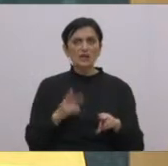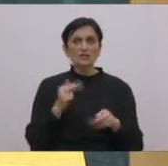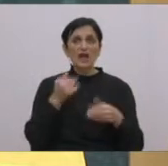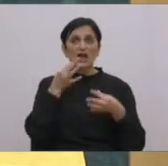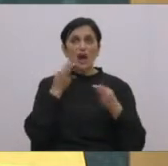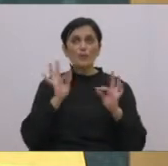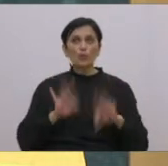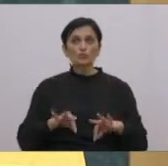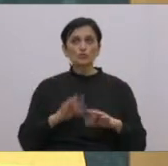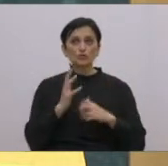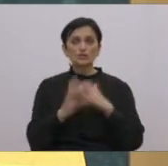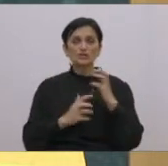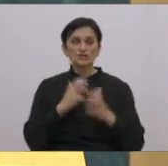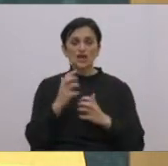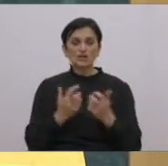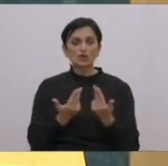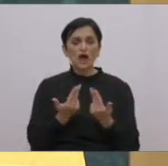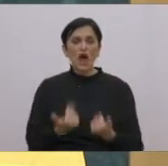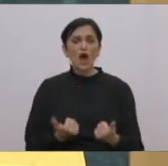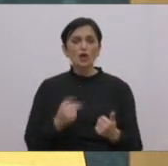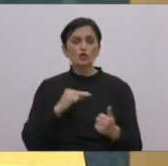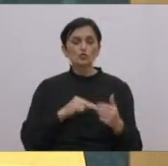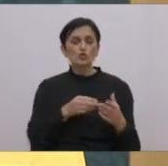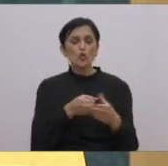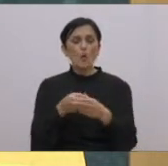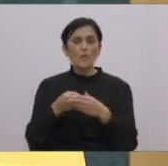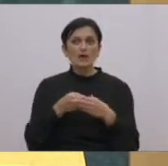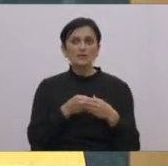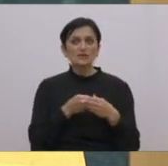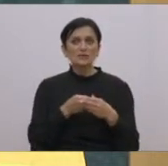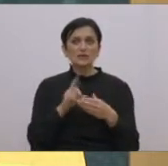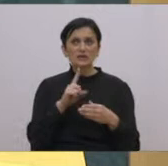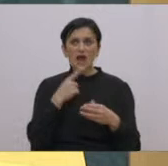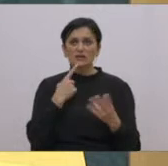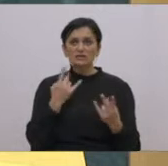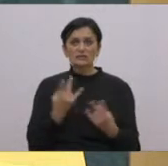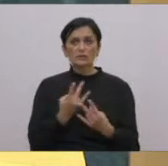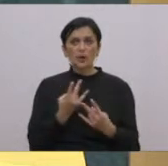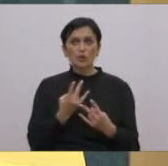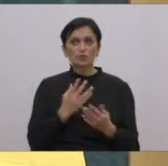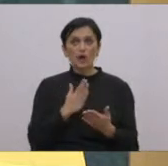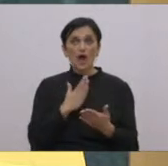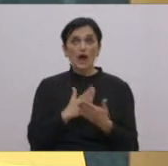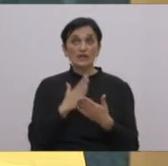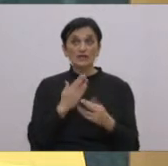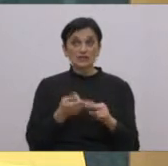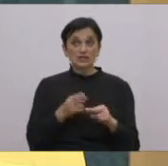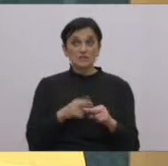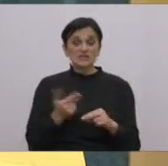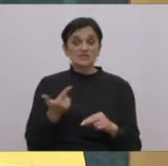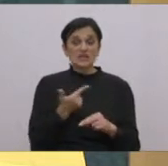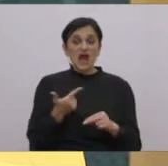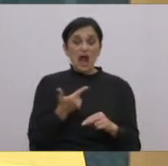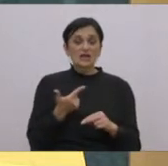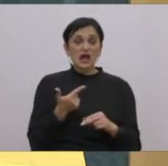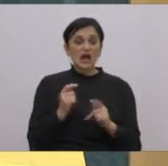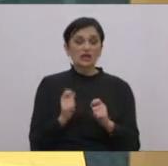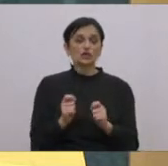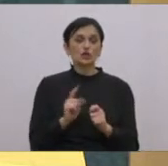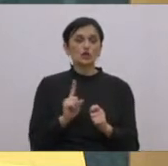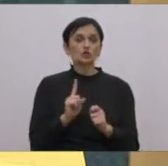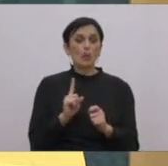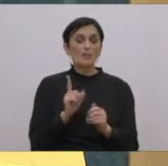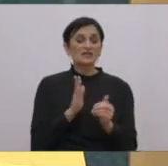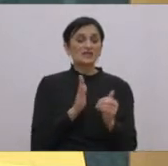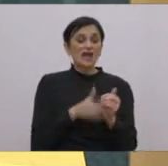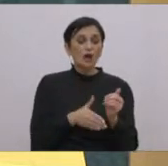გამოცდილი საერთაშორისო აღიარებული კომპანიების, რა თქმა უნდა, არის იმის გარანტი, რომ არამხოლოდ